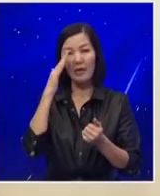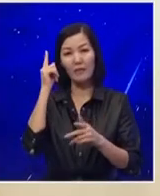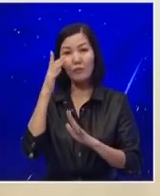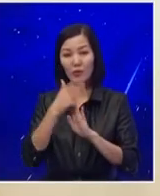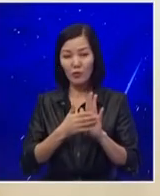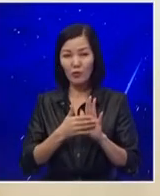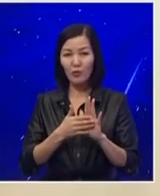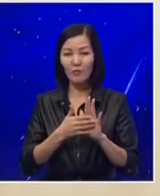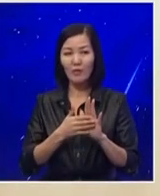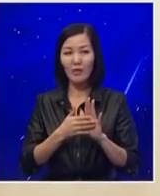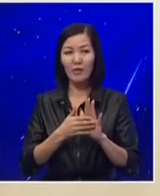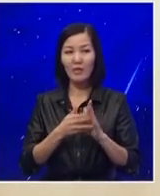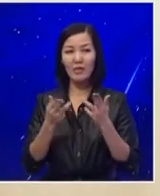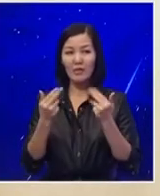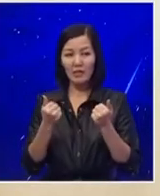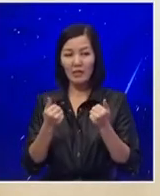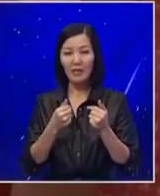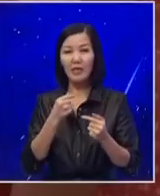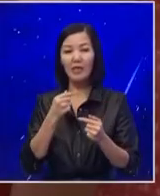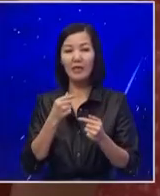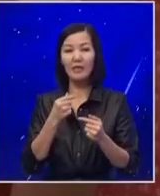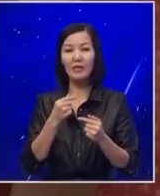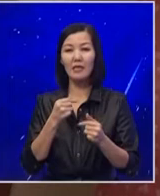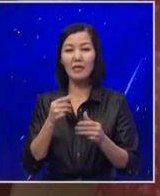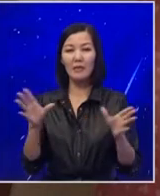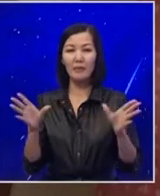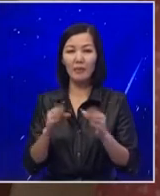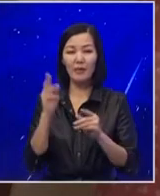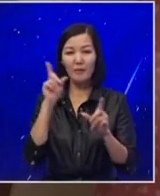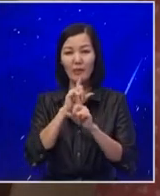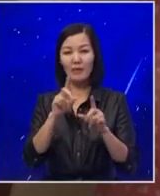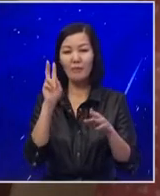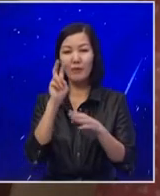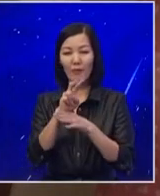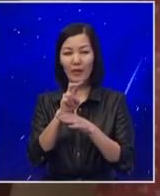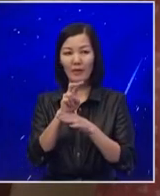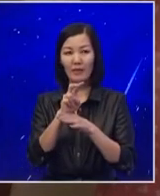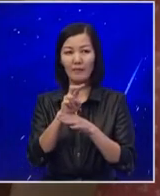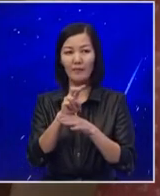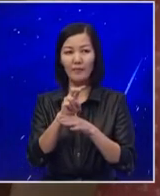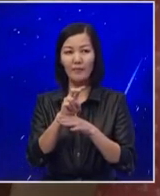түсіндім. Жарайды деді, келесі күні сол менімен бірге мектепке барды. Әкем